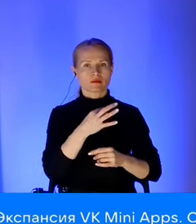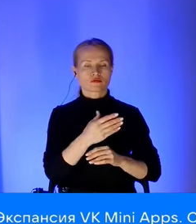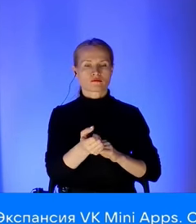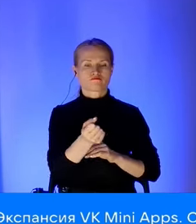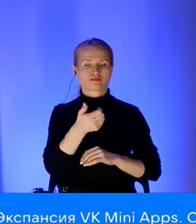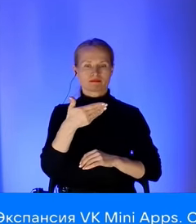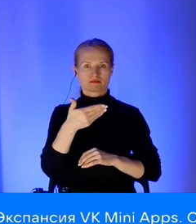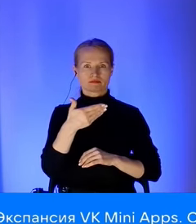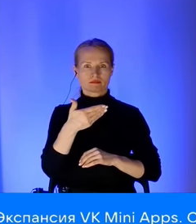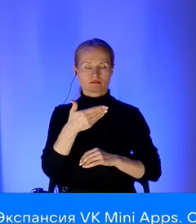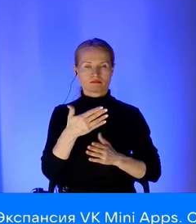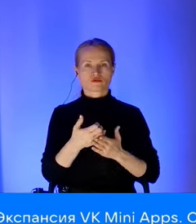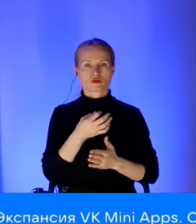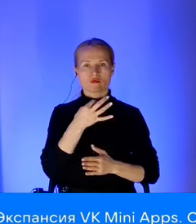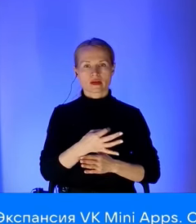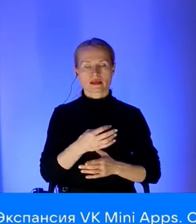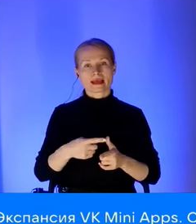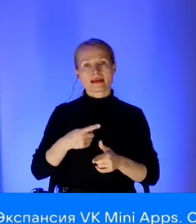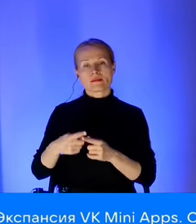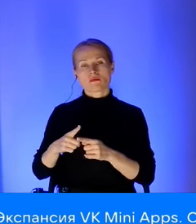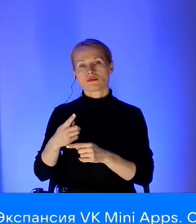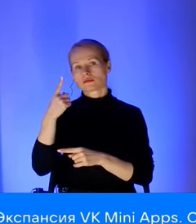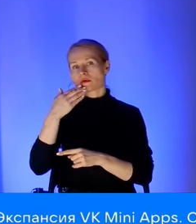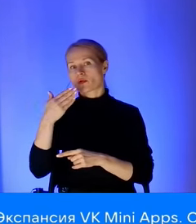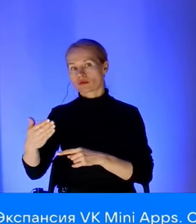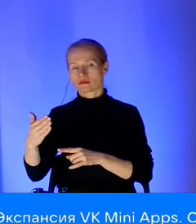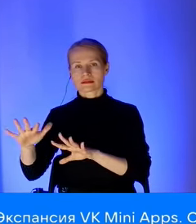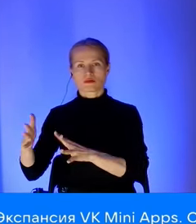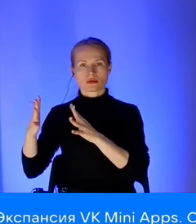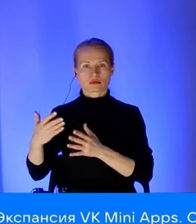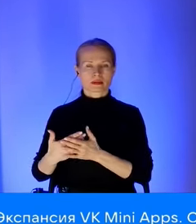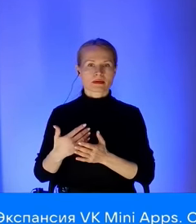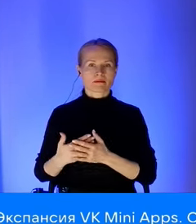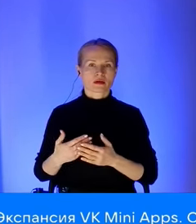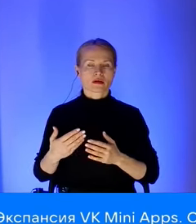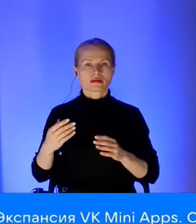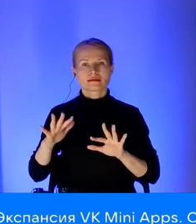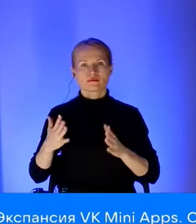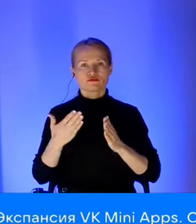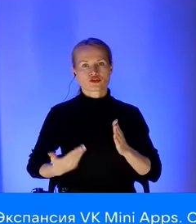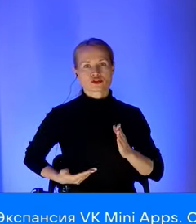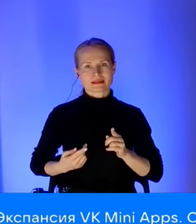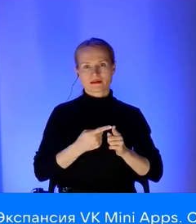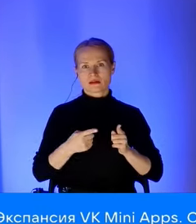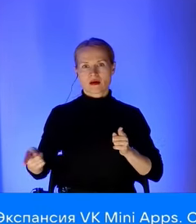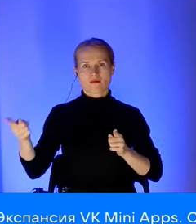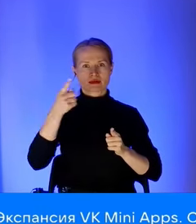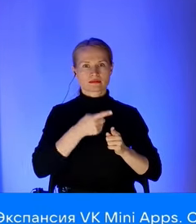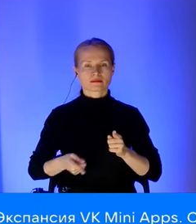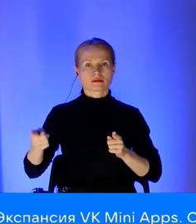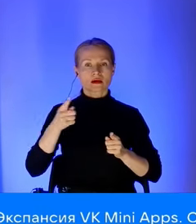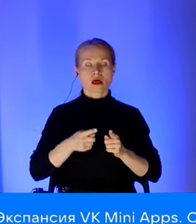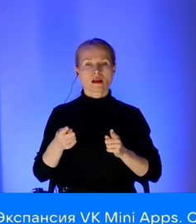Или же оно может получить какое-то событие в системе. Например, событие жизненного цикла. Да, пользователь